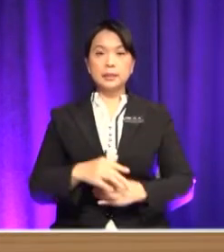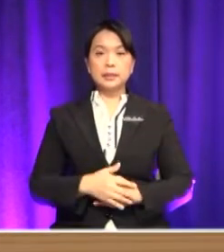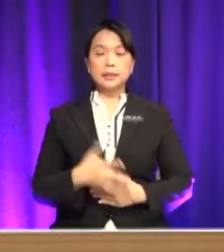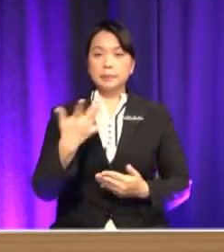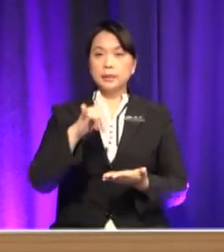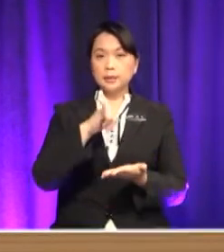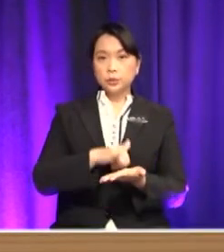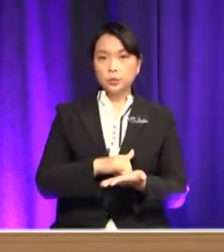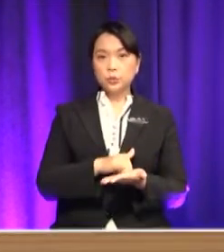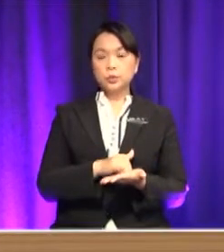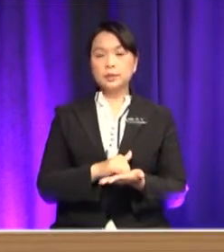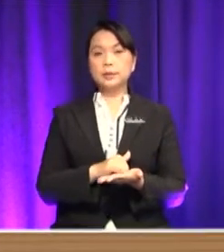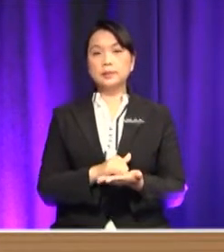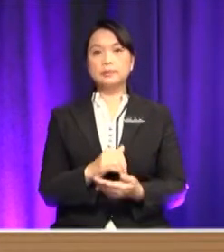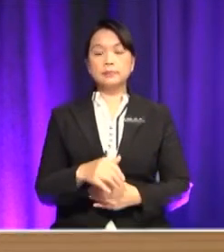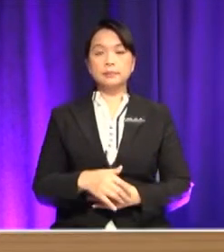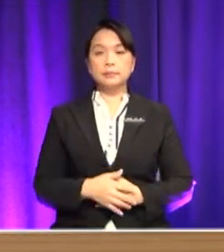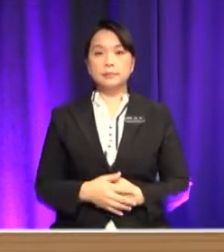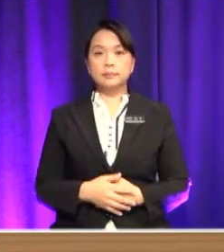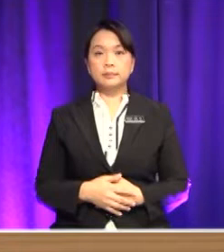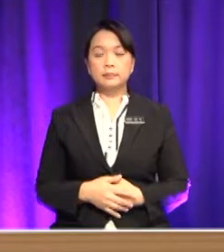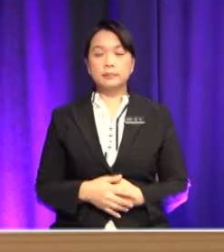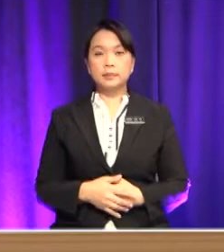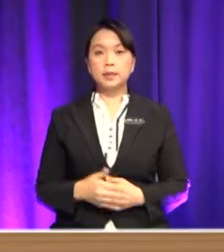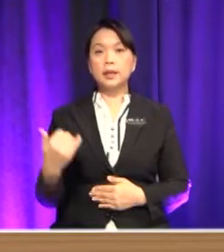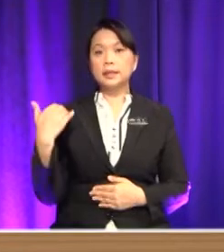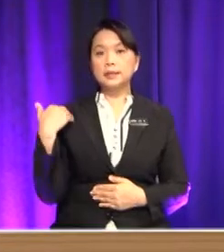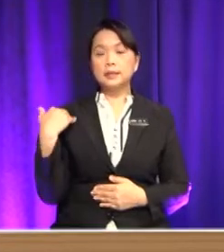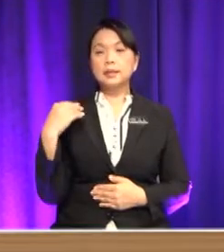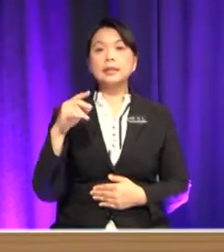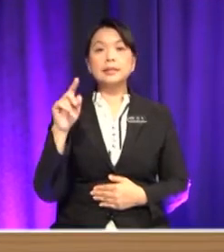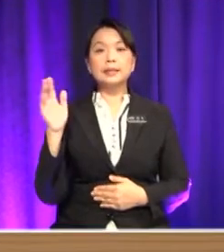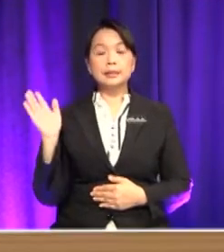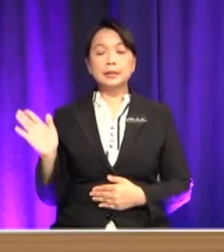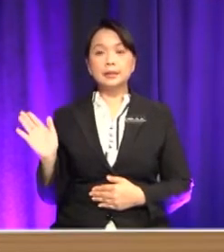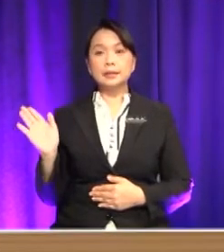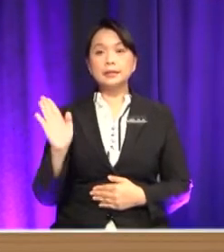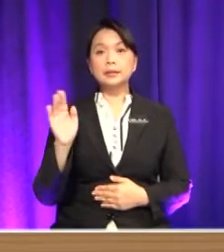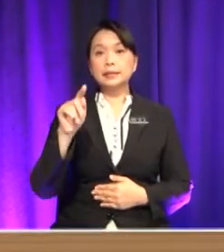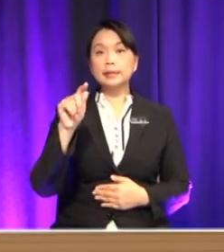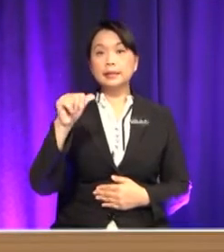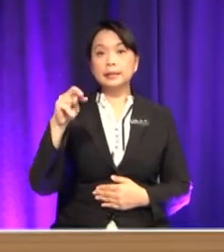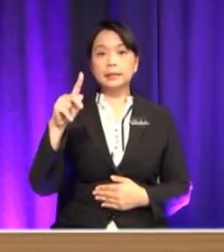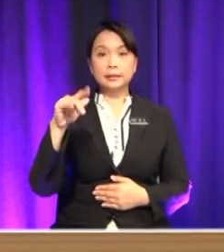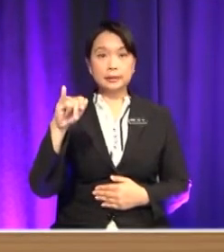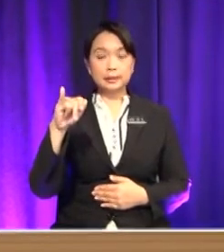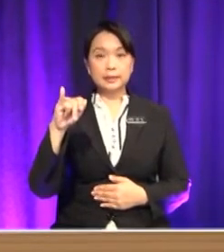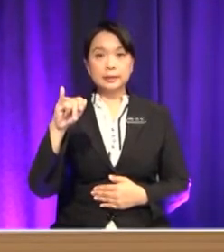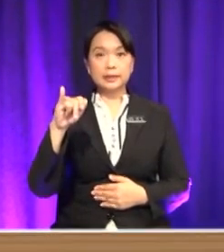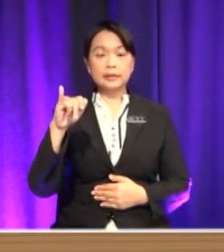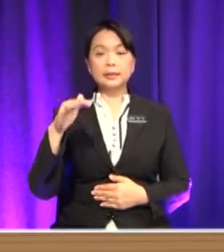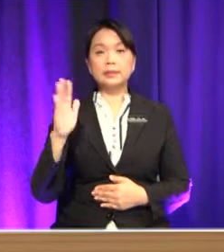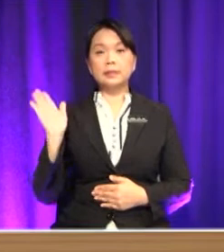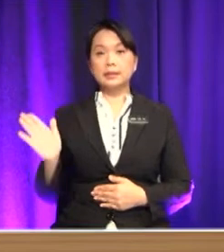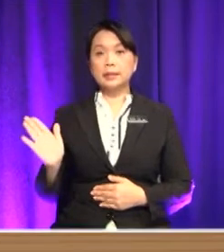Kemudian ada tangki septik. Tangki septik ini penting sebab apa? Arkitek akan mereka bentuk toilet